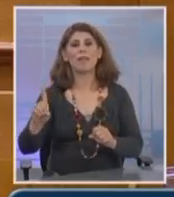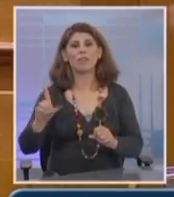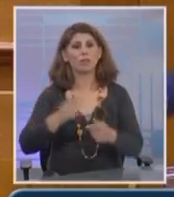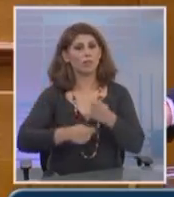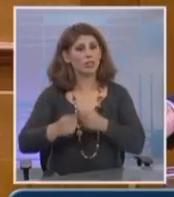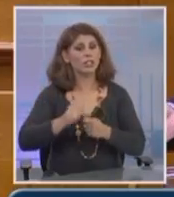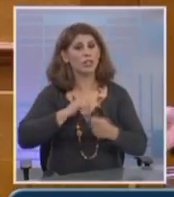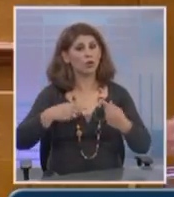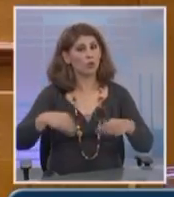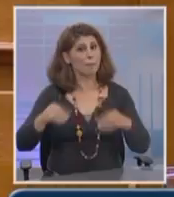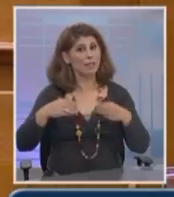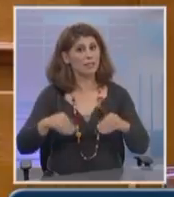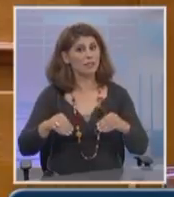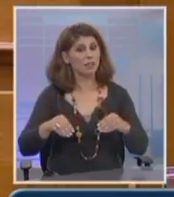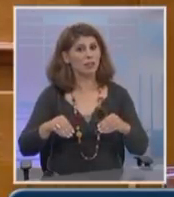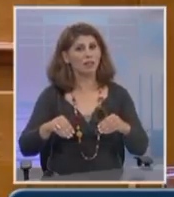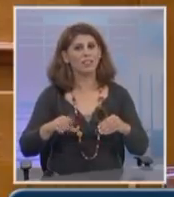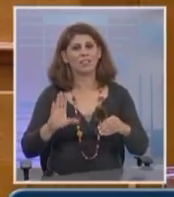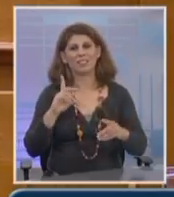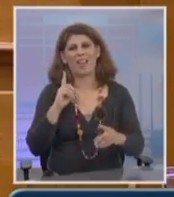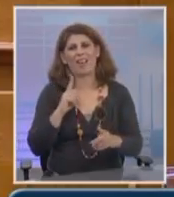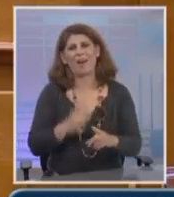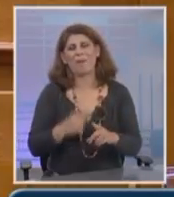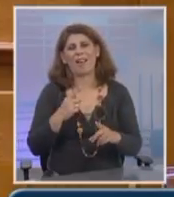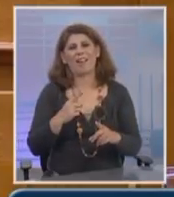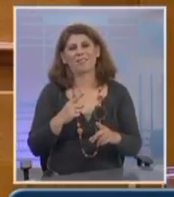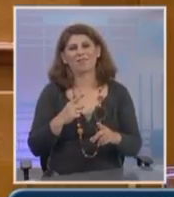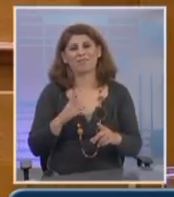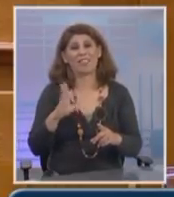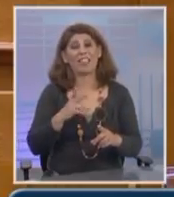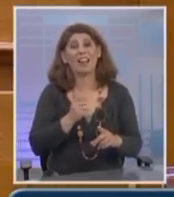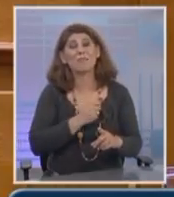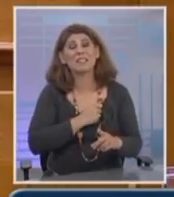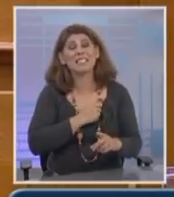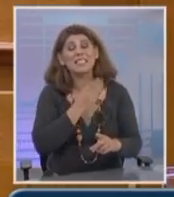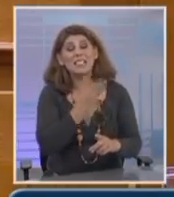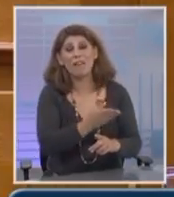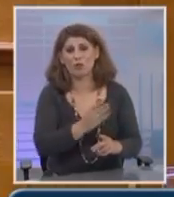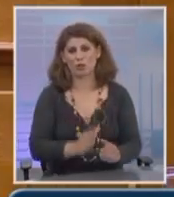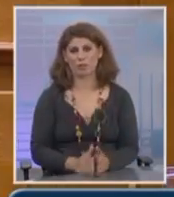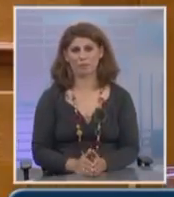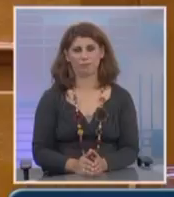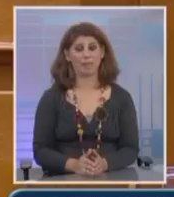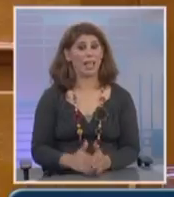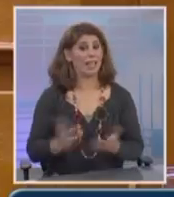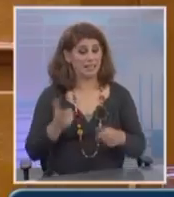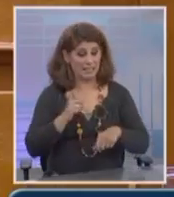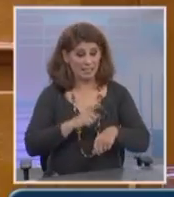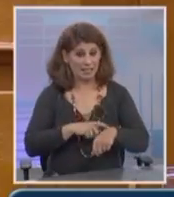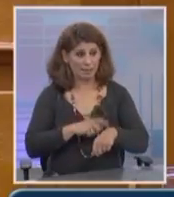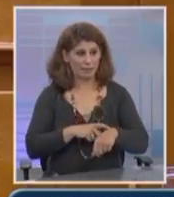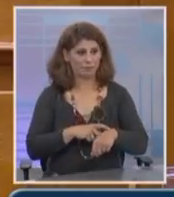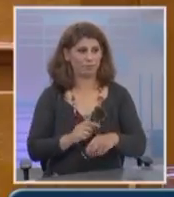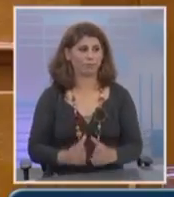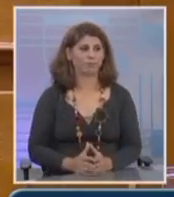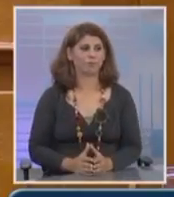τις ιδιωτικοποίησεις? Γιατί απλούστατα δεν σας εμπιστεύονται. Διότι την ώρα...